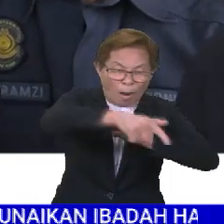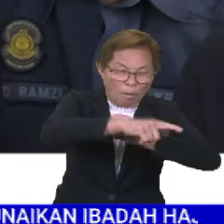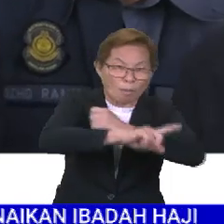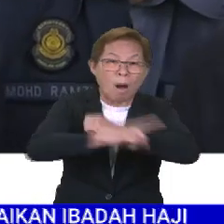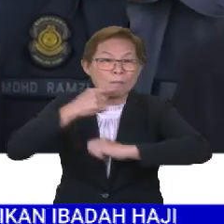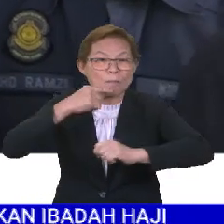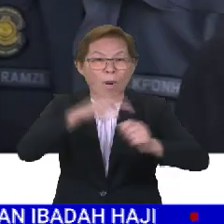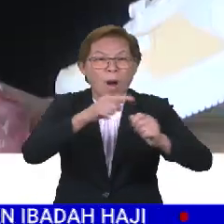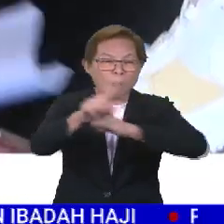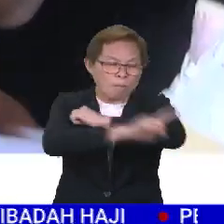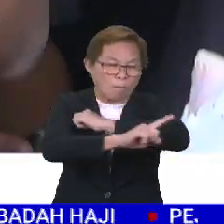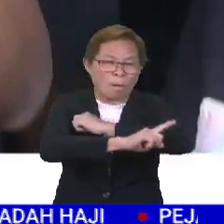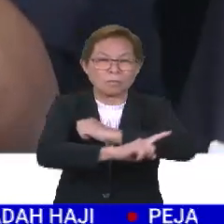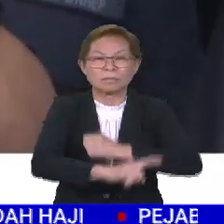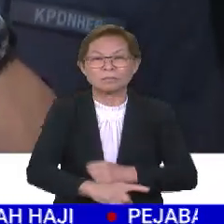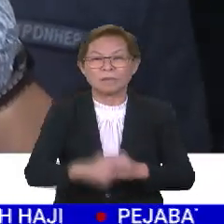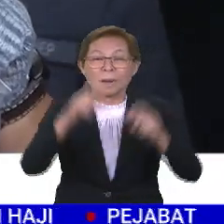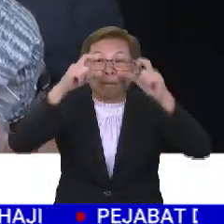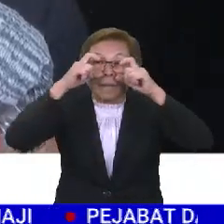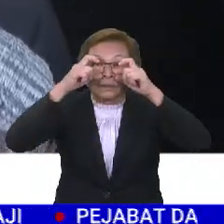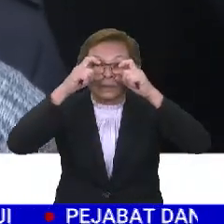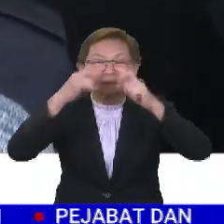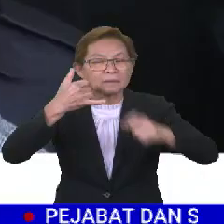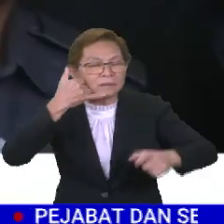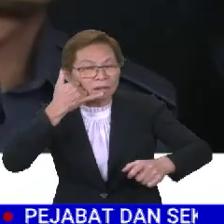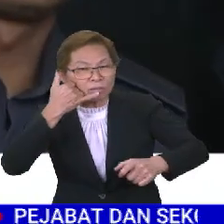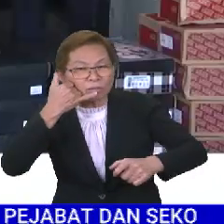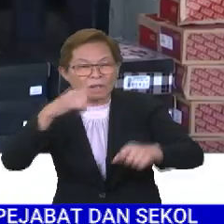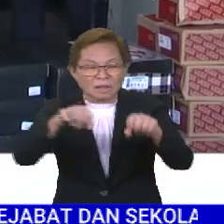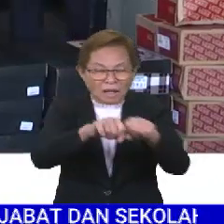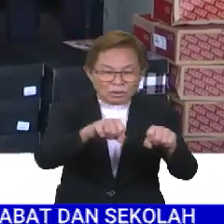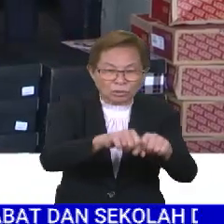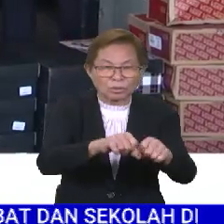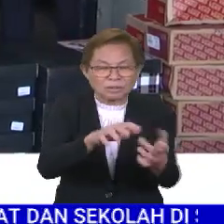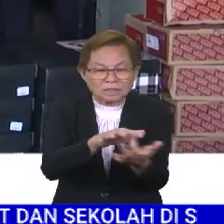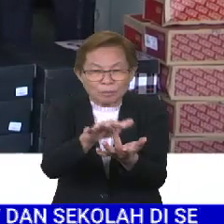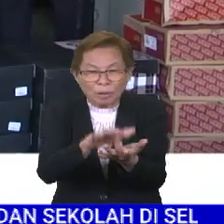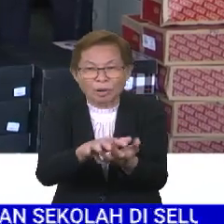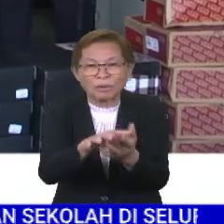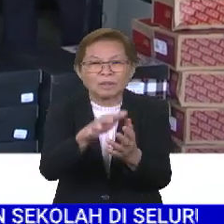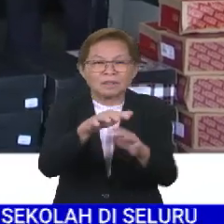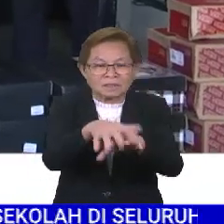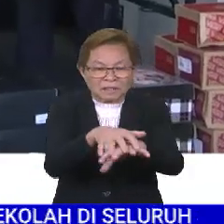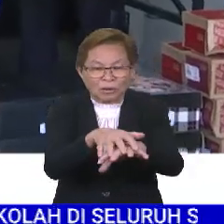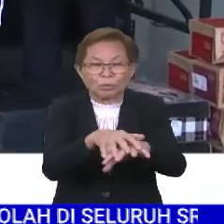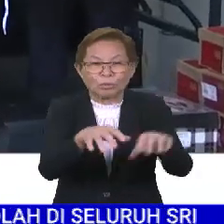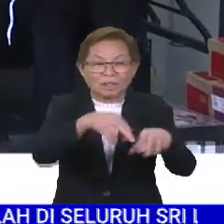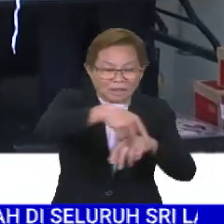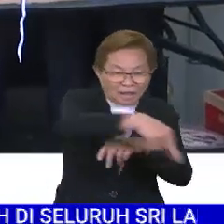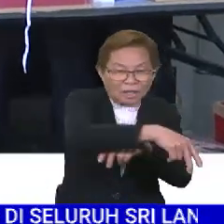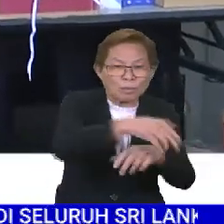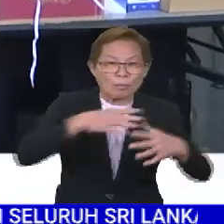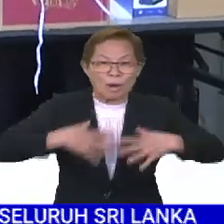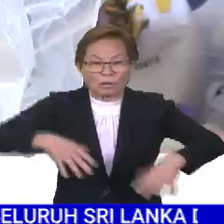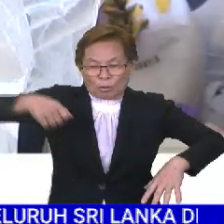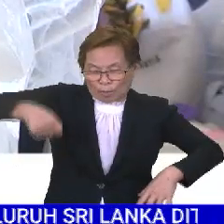arahan pendakwaan. Cermin mata, telefon bimbit, kasut, selipar, sarung kaki, baju, beg